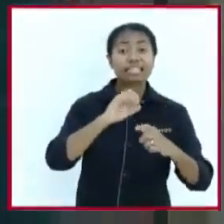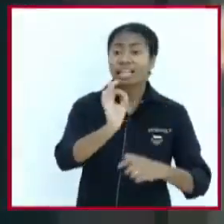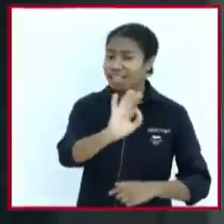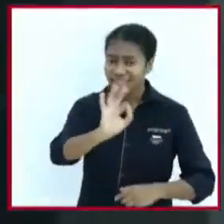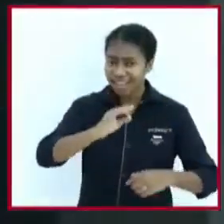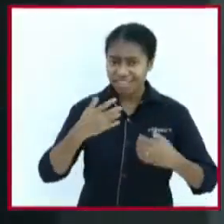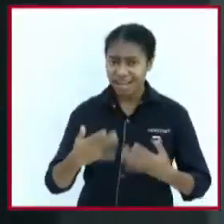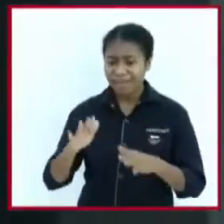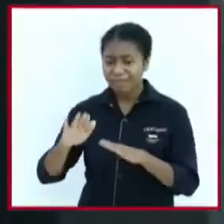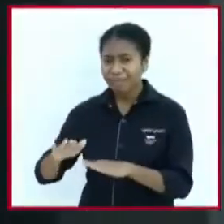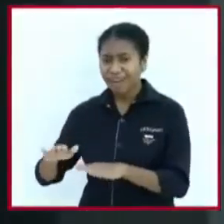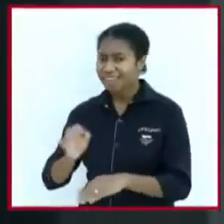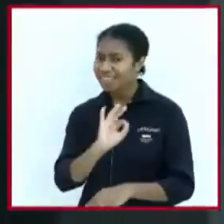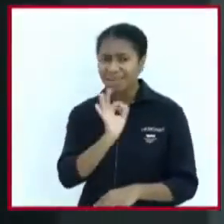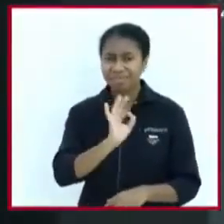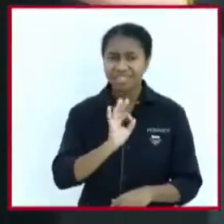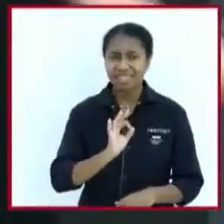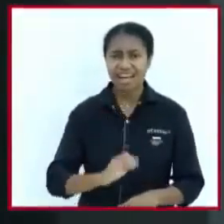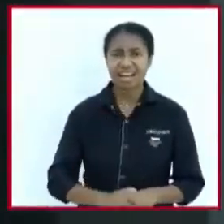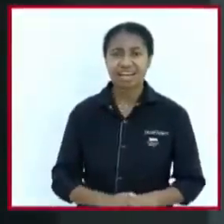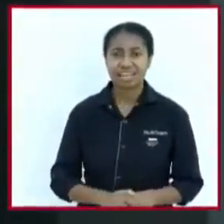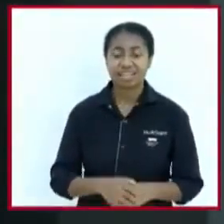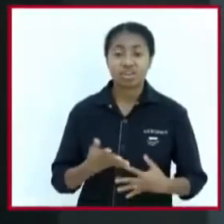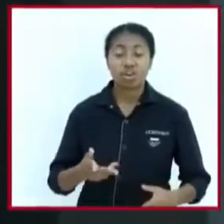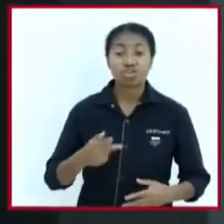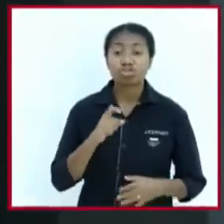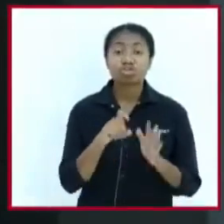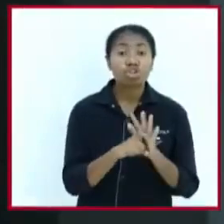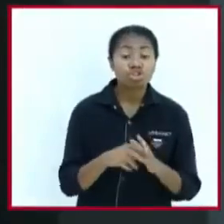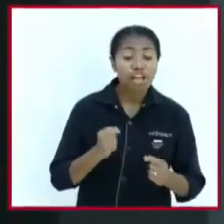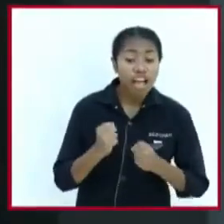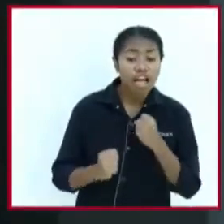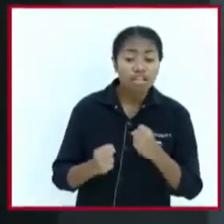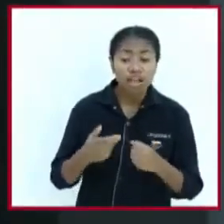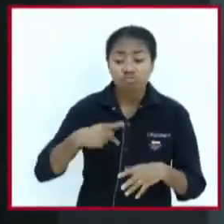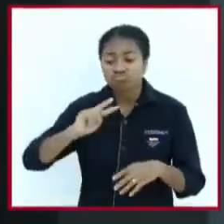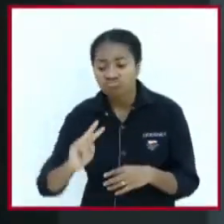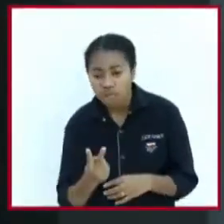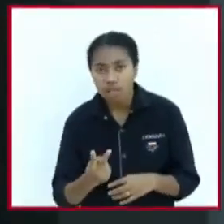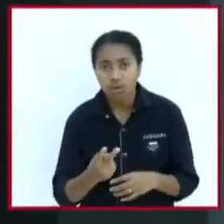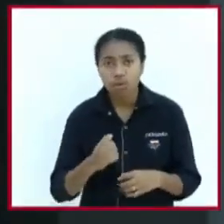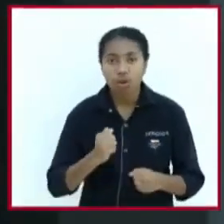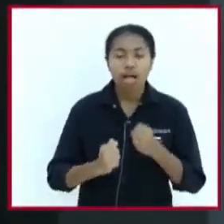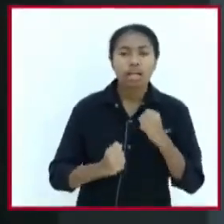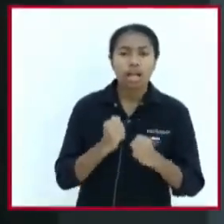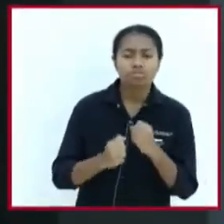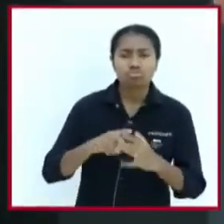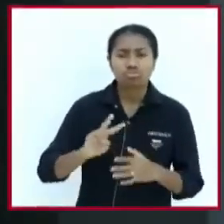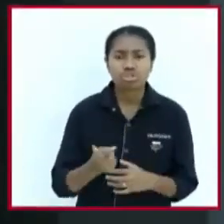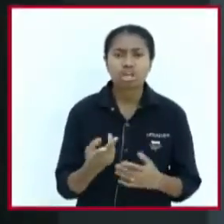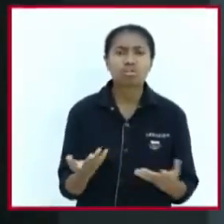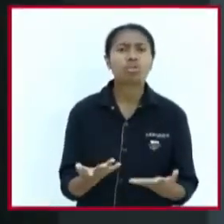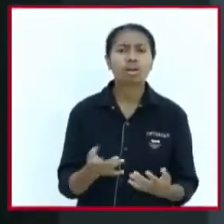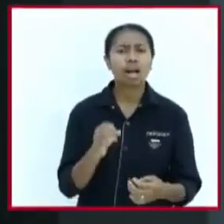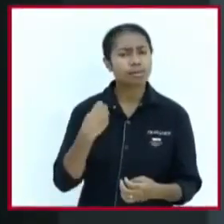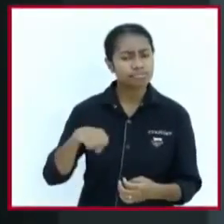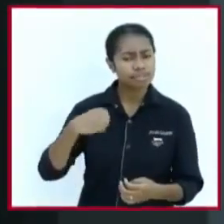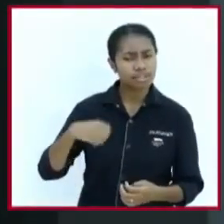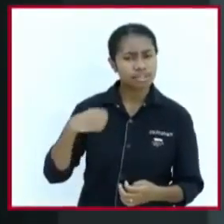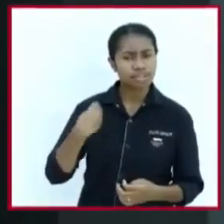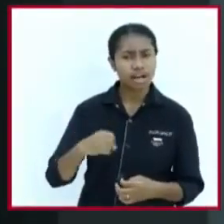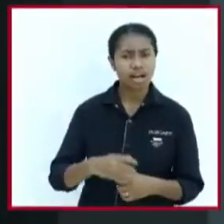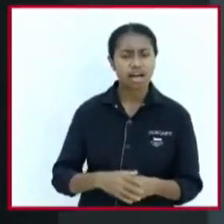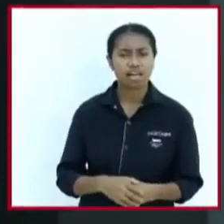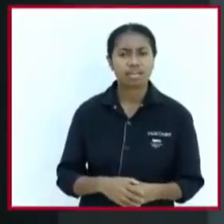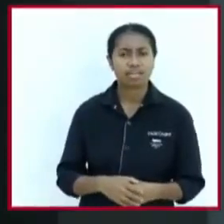kalau saya terima dari Musa lalu saya lari atau saya jatuh di sini saja Tuh Disini saya gagal Pusat juga gagal